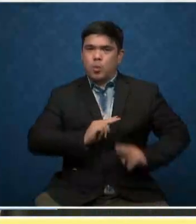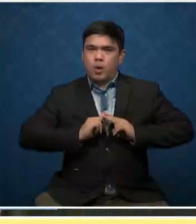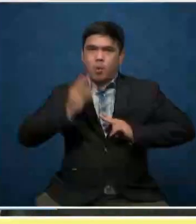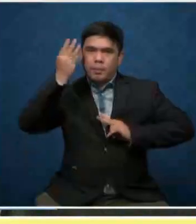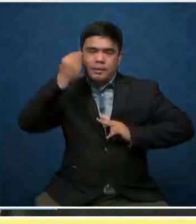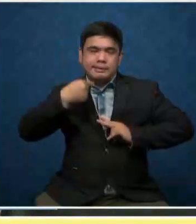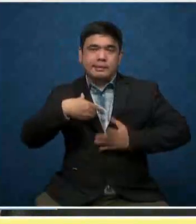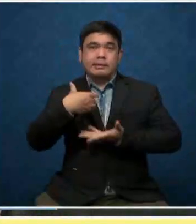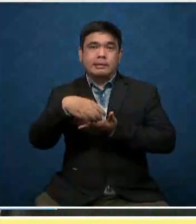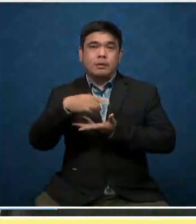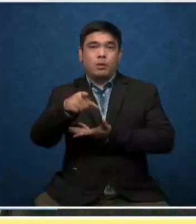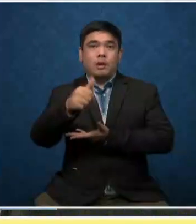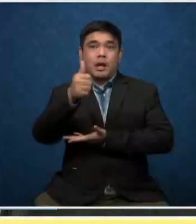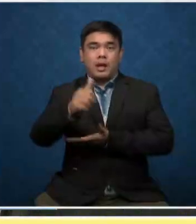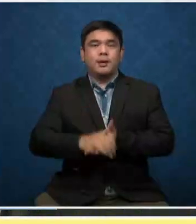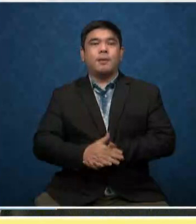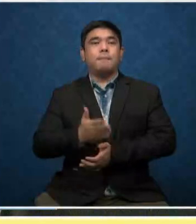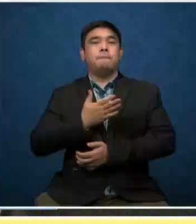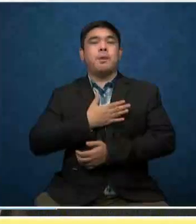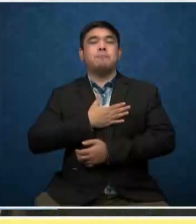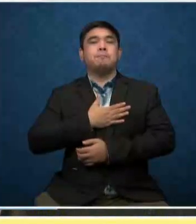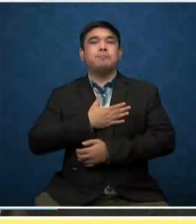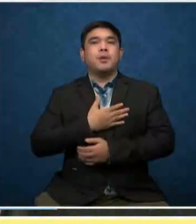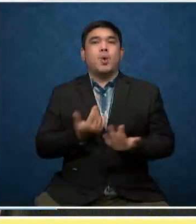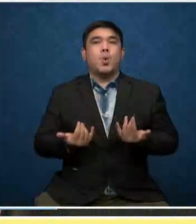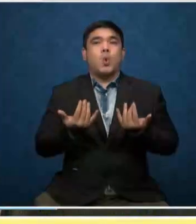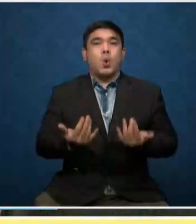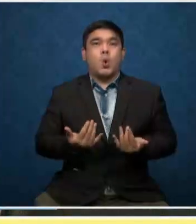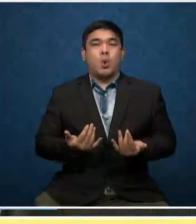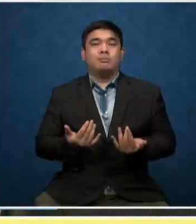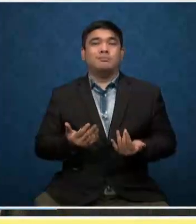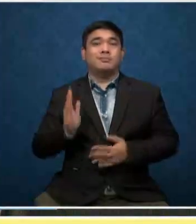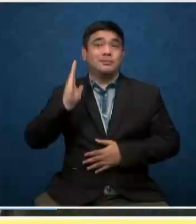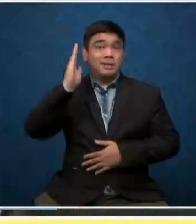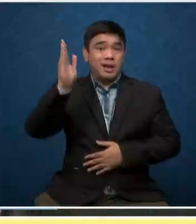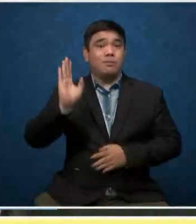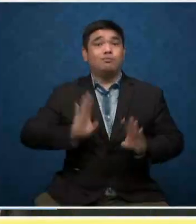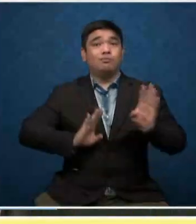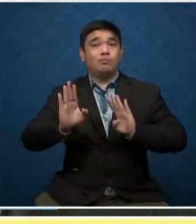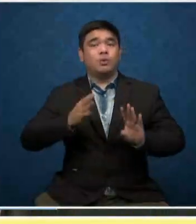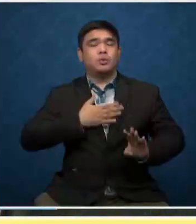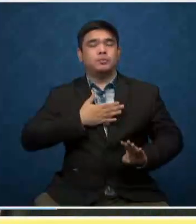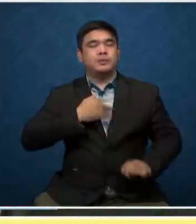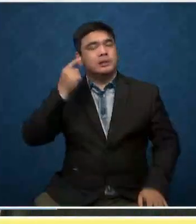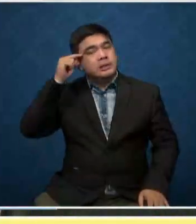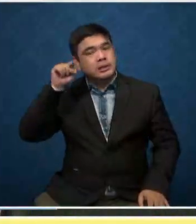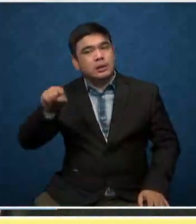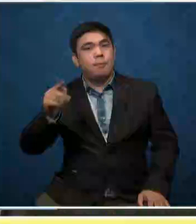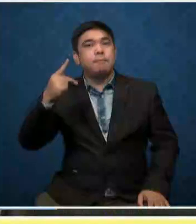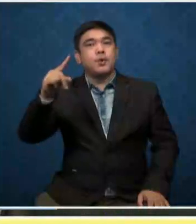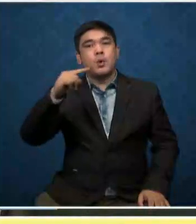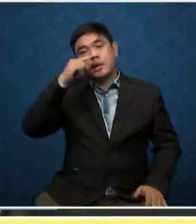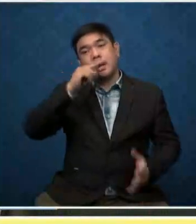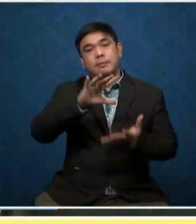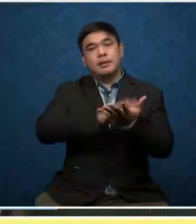สำหรับผมเองเนี่ยก็คงจะรอที่จะลงประชามติเพราะผลสุดท้ายเนี่ยเราก็คำนึงถึงประโยชน์ของ